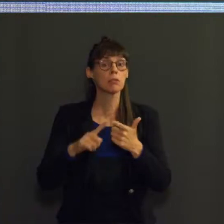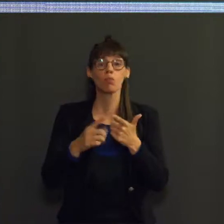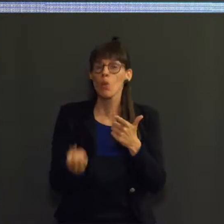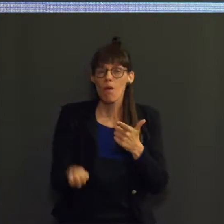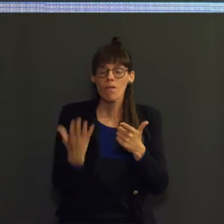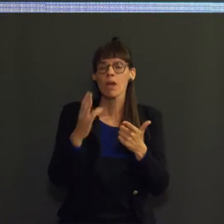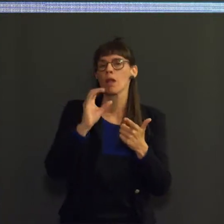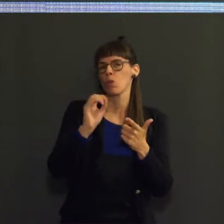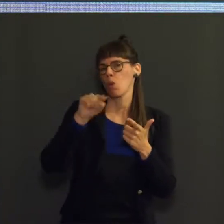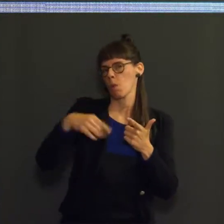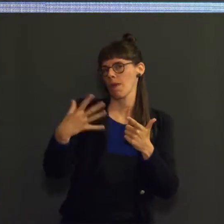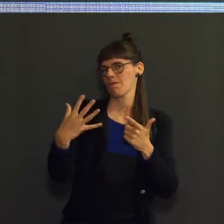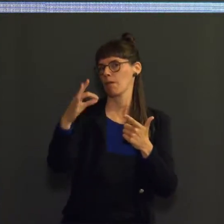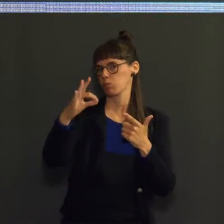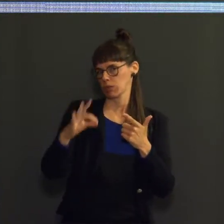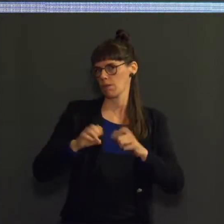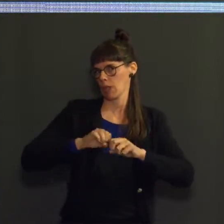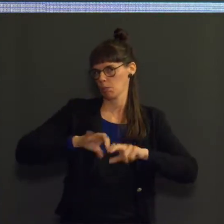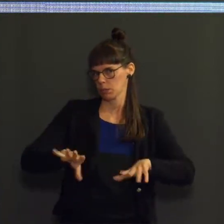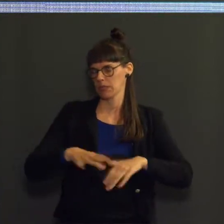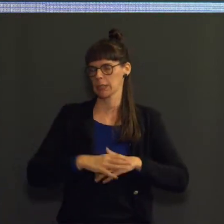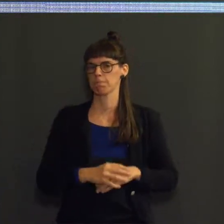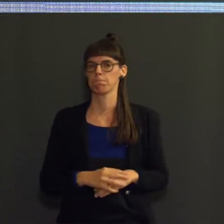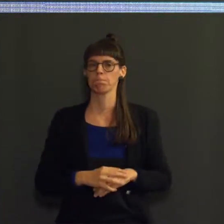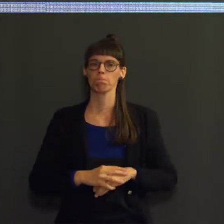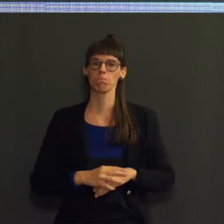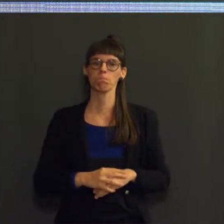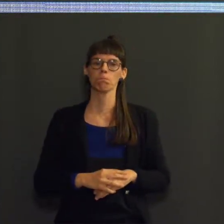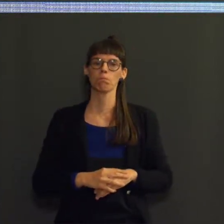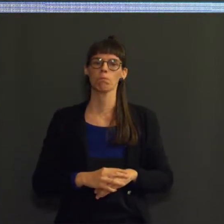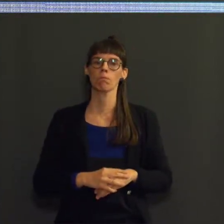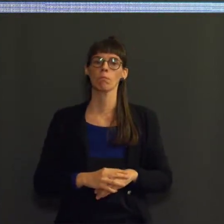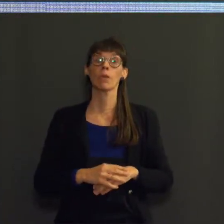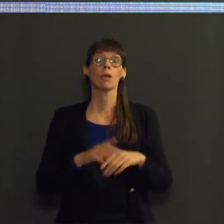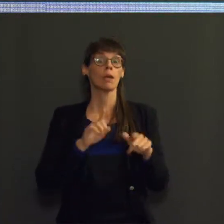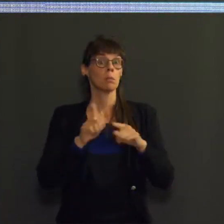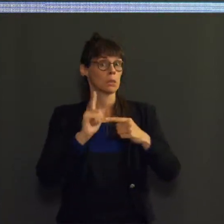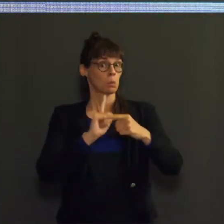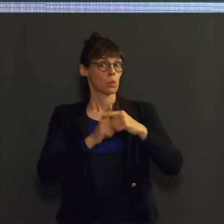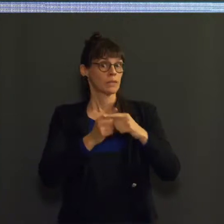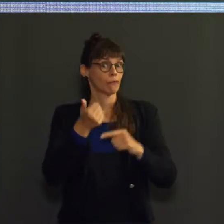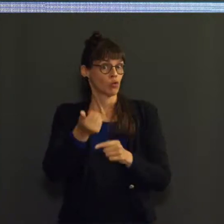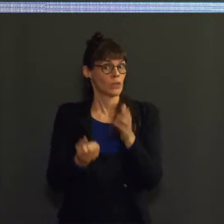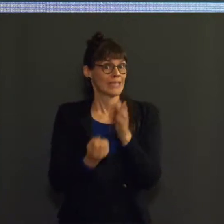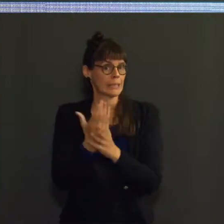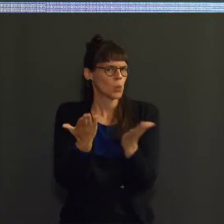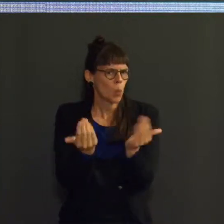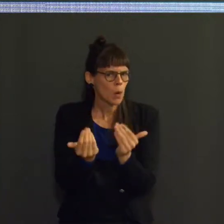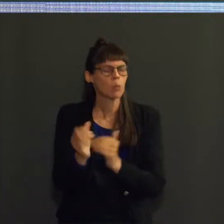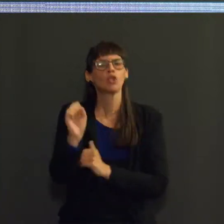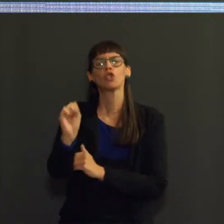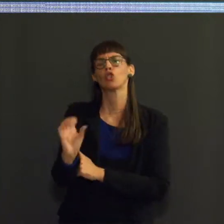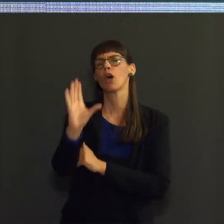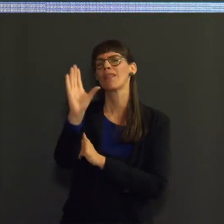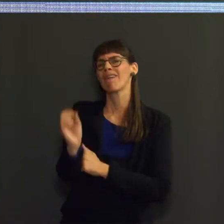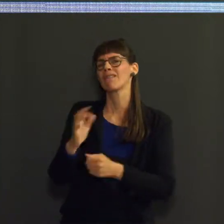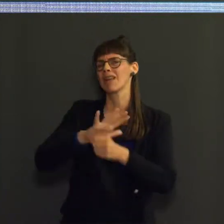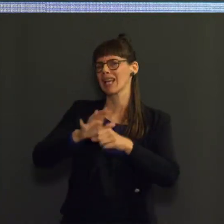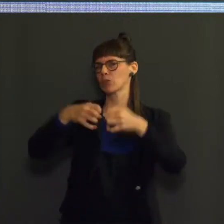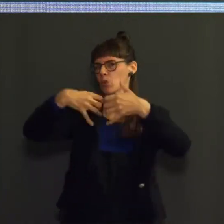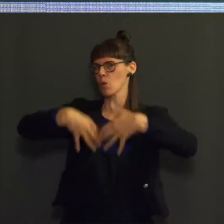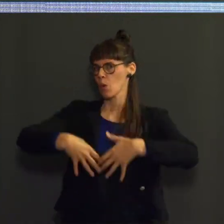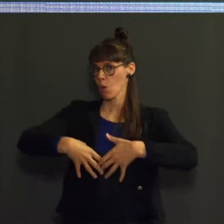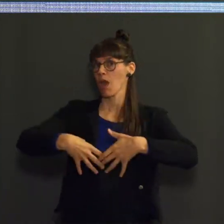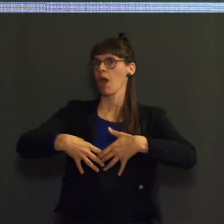zo'n 0,5% van de besmettingen. En dat is eigenlijk heel goed nieuws, want de Zuid-Afrikaanse variant is de variant